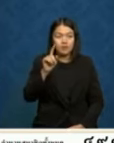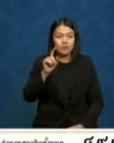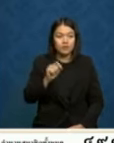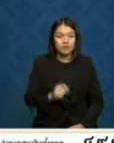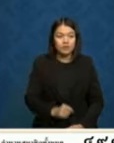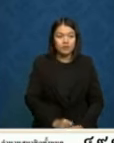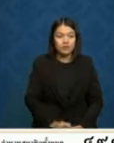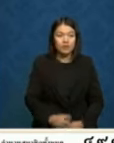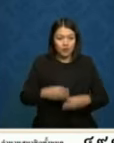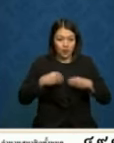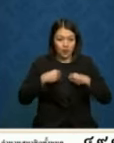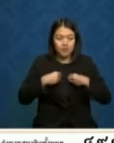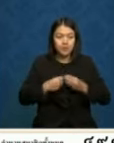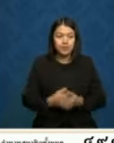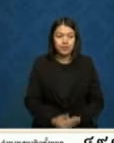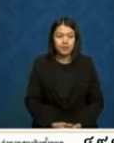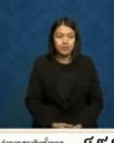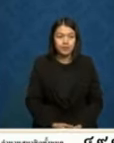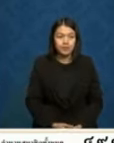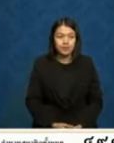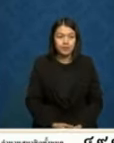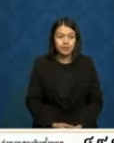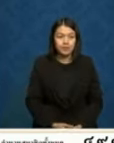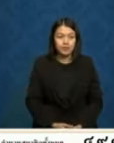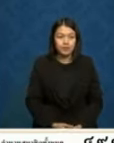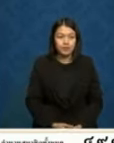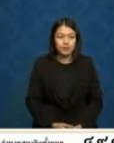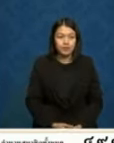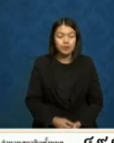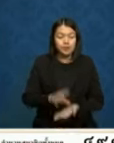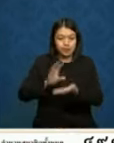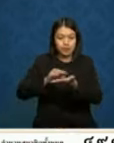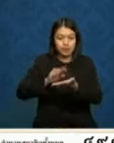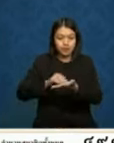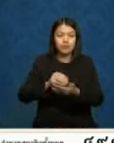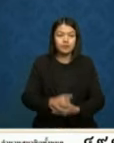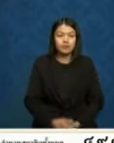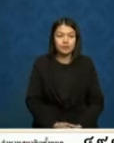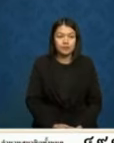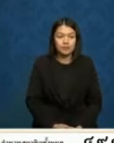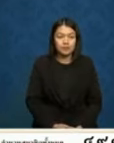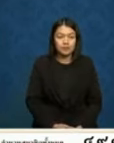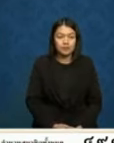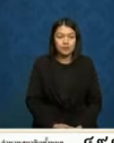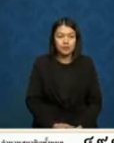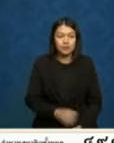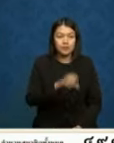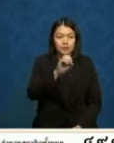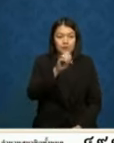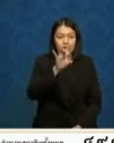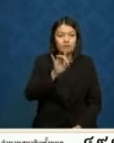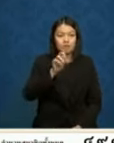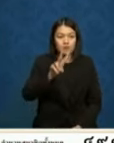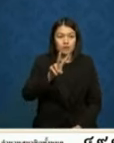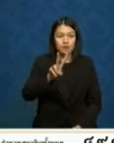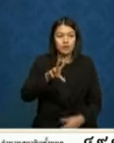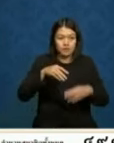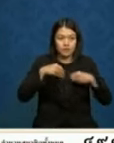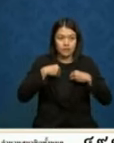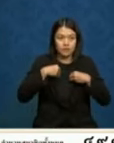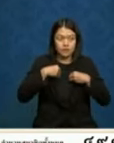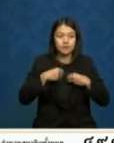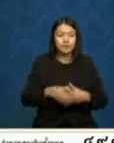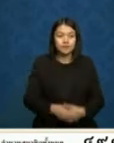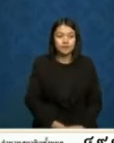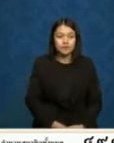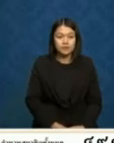ริสวัสดิ์ชัยเห็นด้วยครับ ถึงไว้นะครับ ท่านประธานครับเมื่อกี้082เห็นด้วยนะครับ ครับ082น